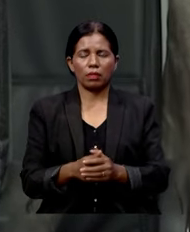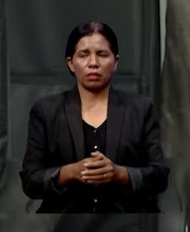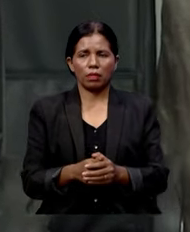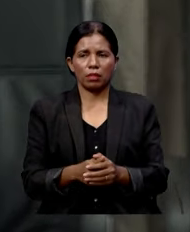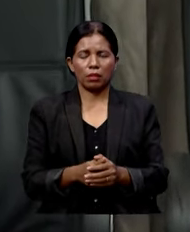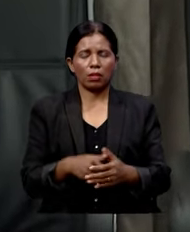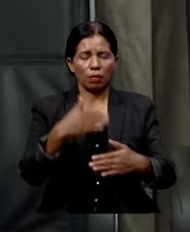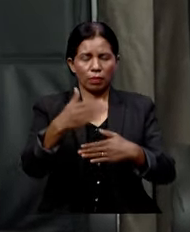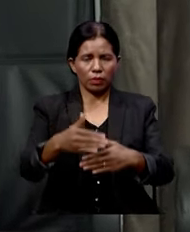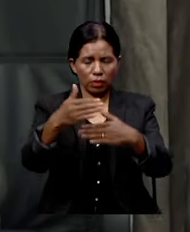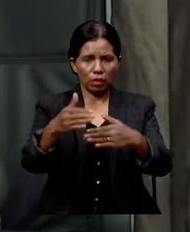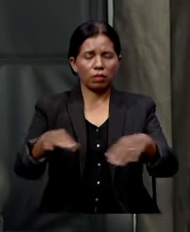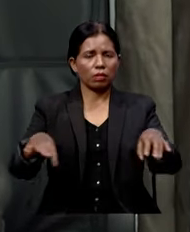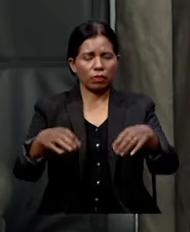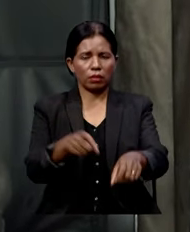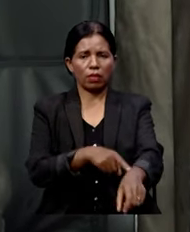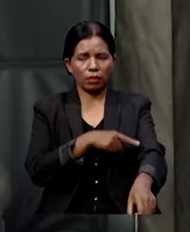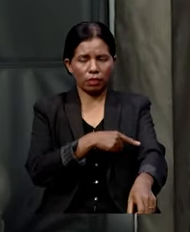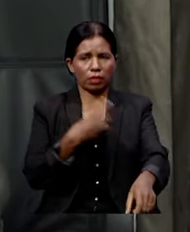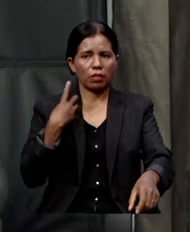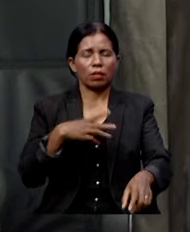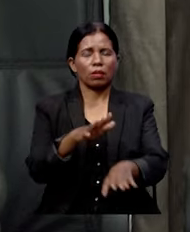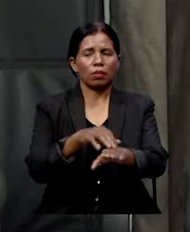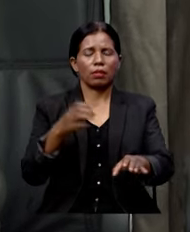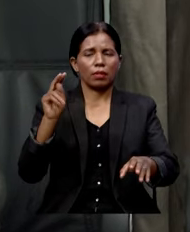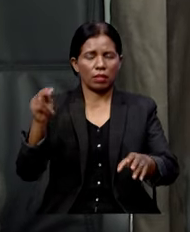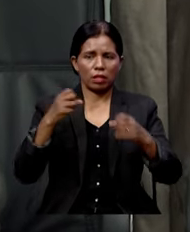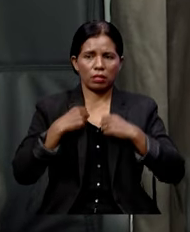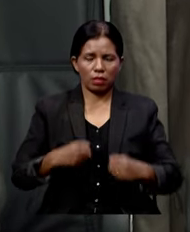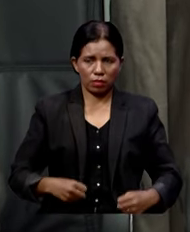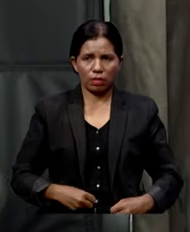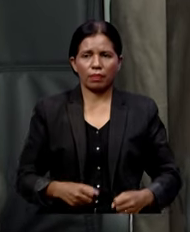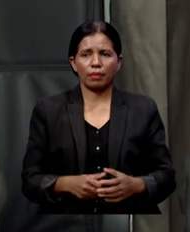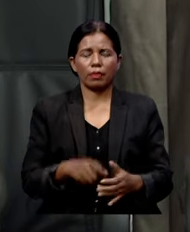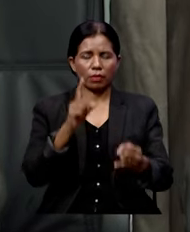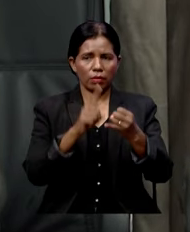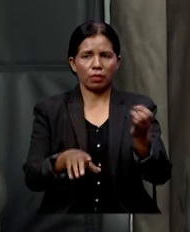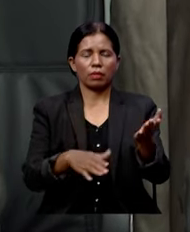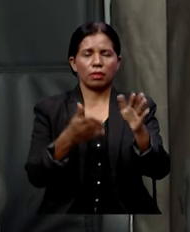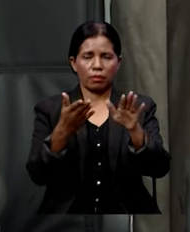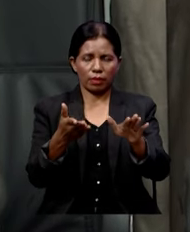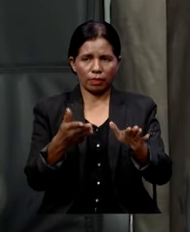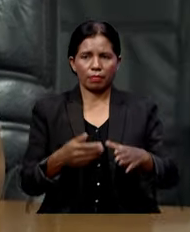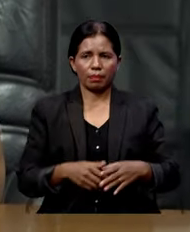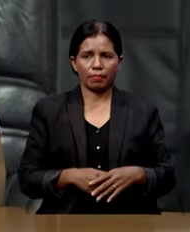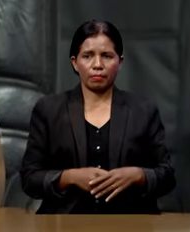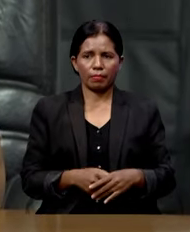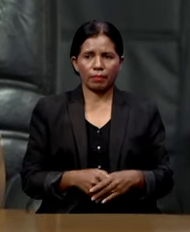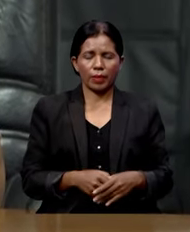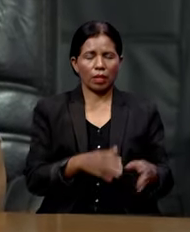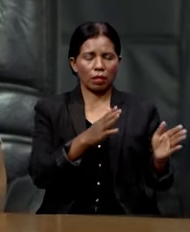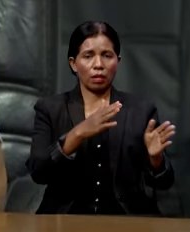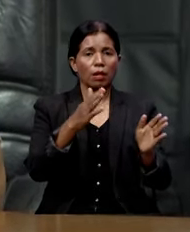sir ne huto afeta ba ya ni saudi i kusmai apo tu ya is prosesu